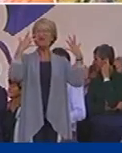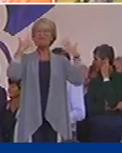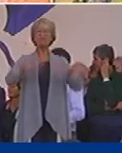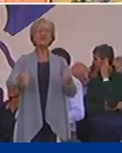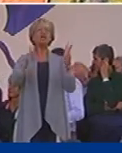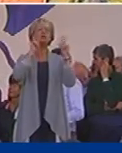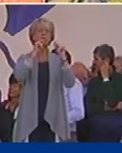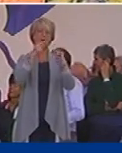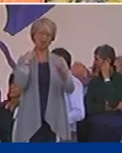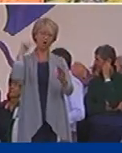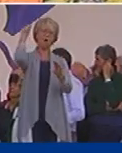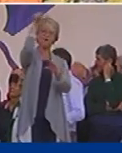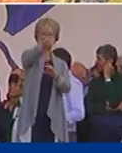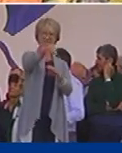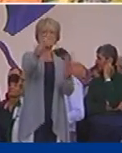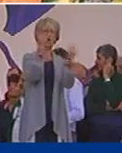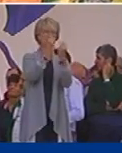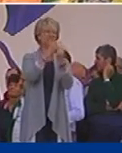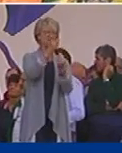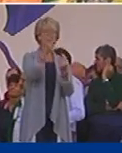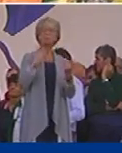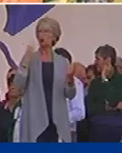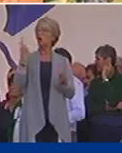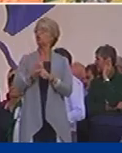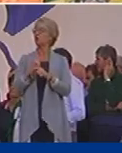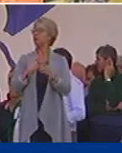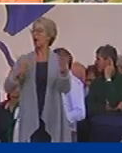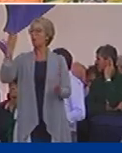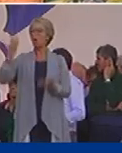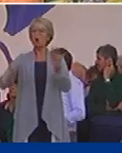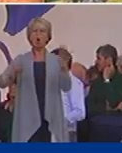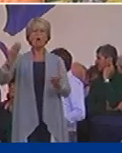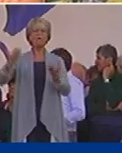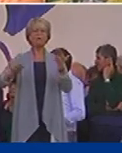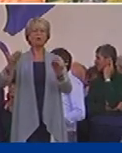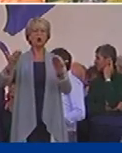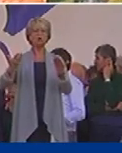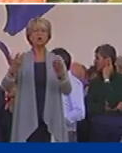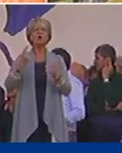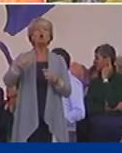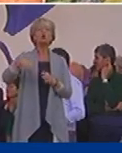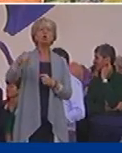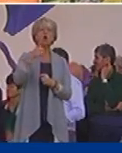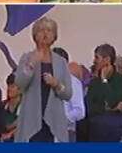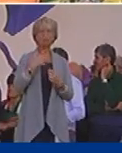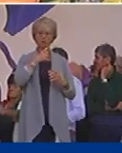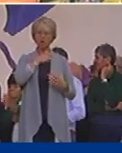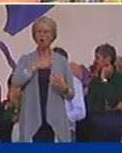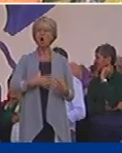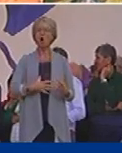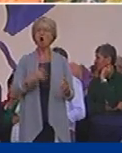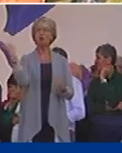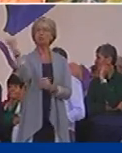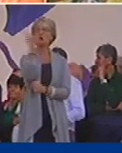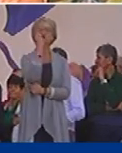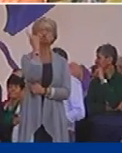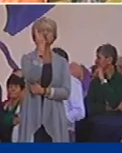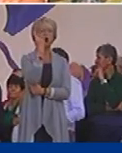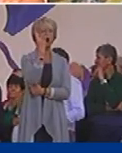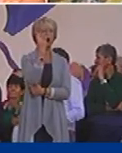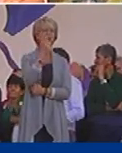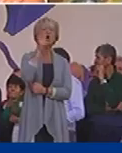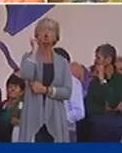io vengo in mezzo a voi, perché confrontiamoci, ma bisogna essere un corpo solo. Il